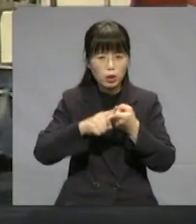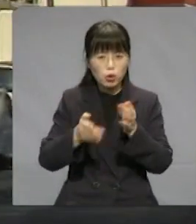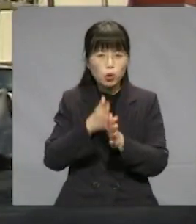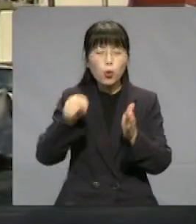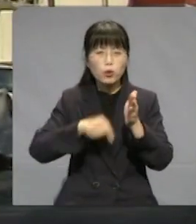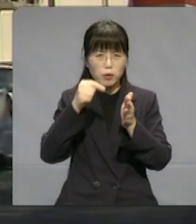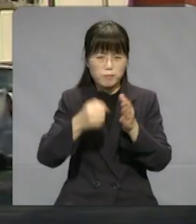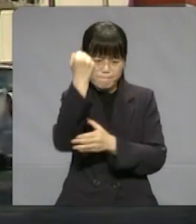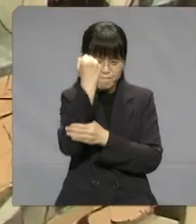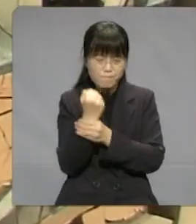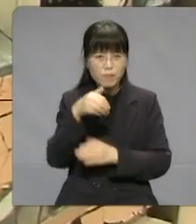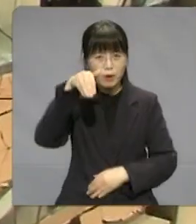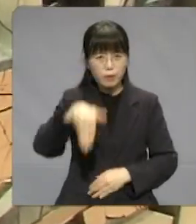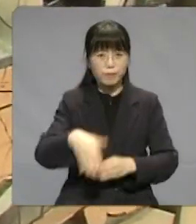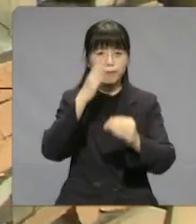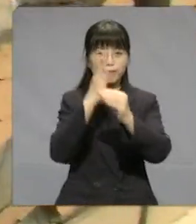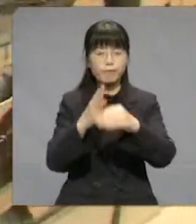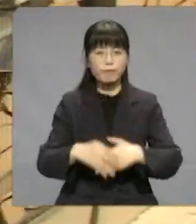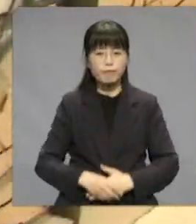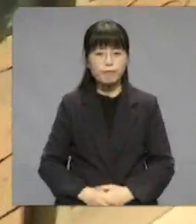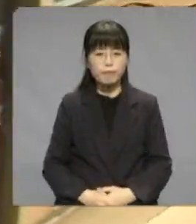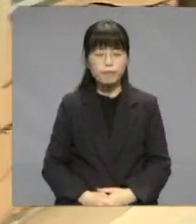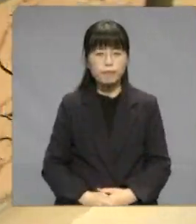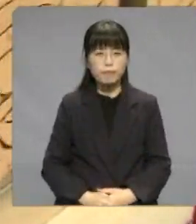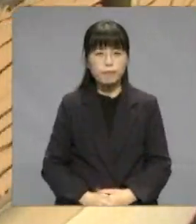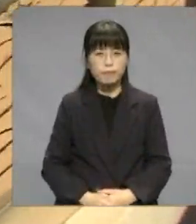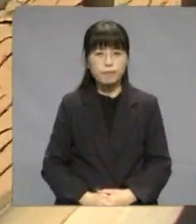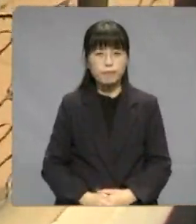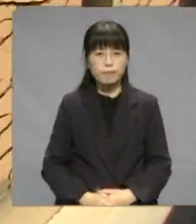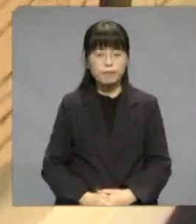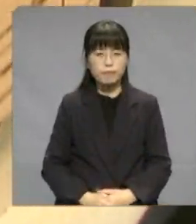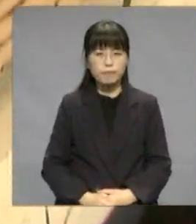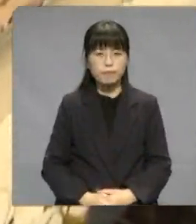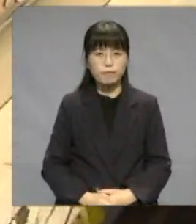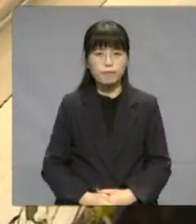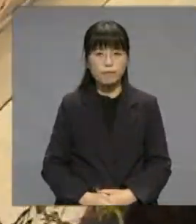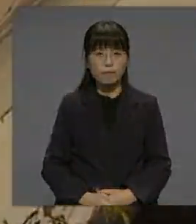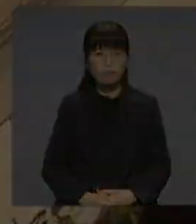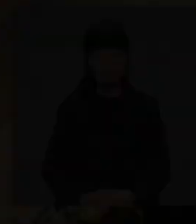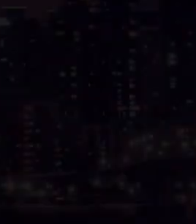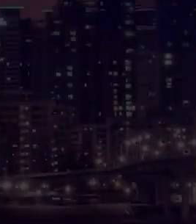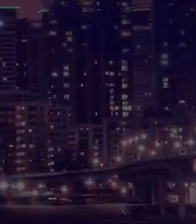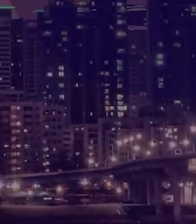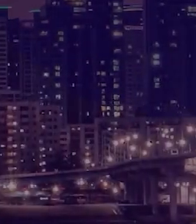도심 속 흉물로 전락하고 있습니다. OBS 뉴스 문정진입니다.